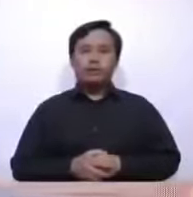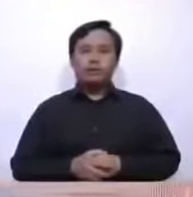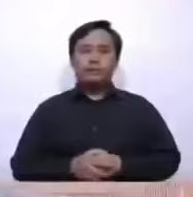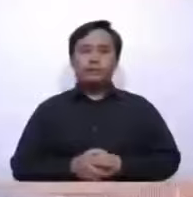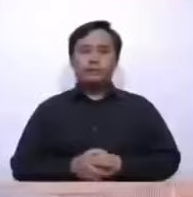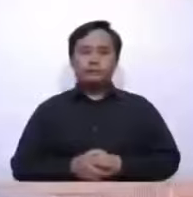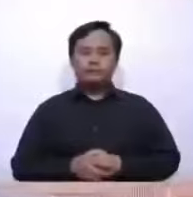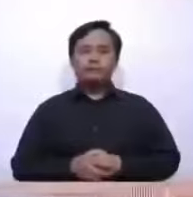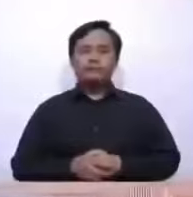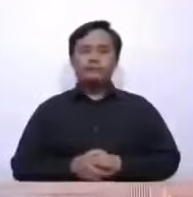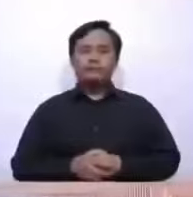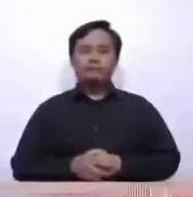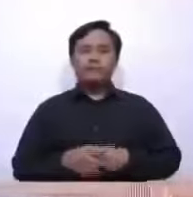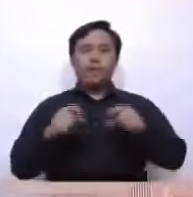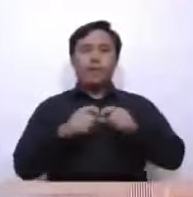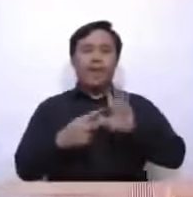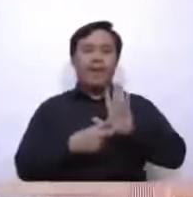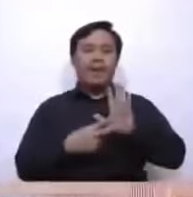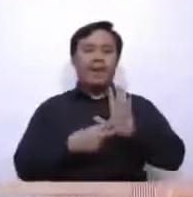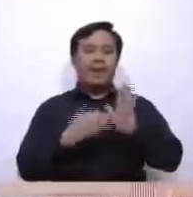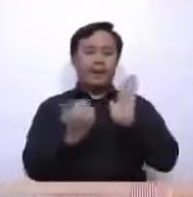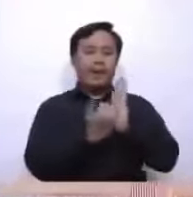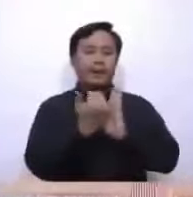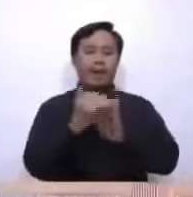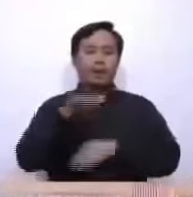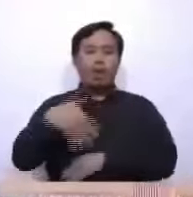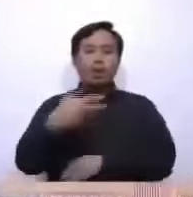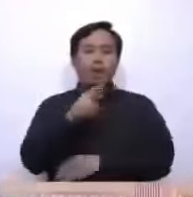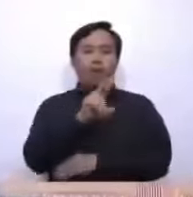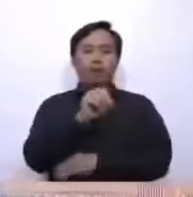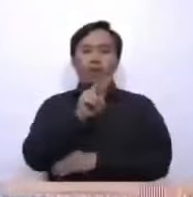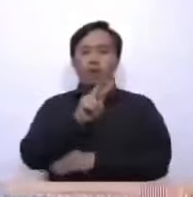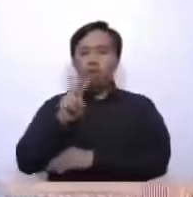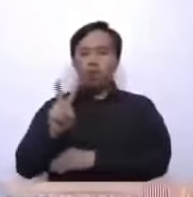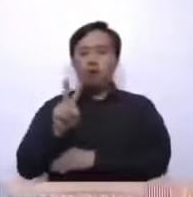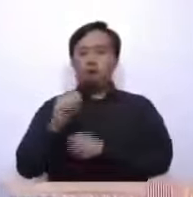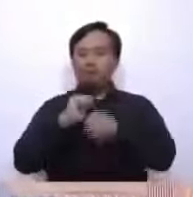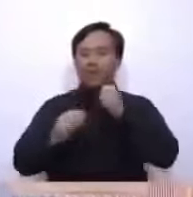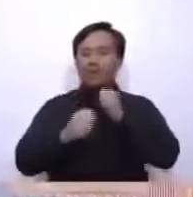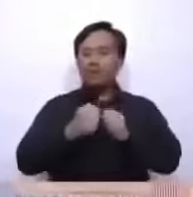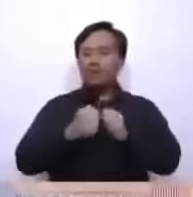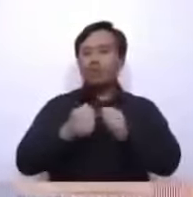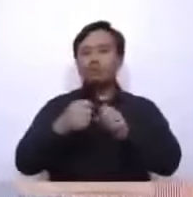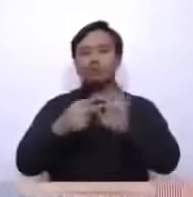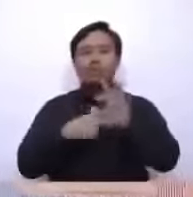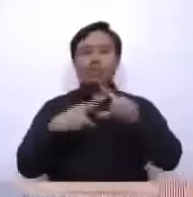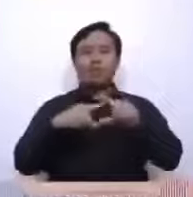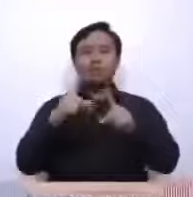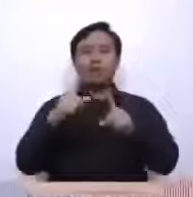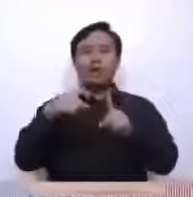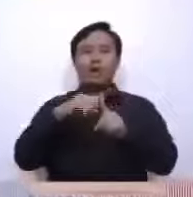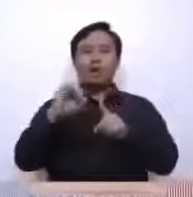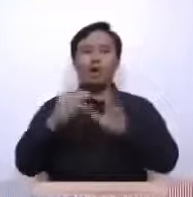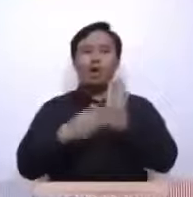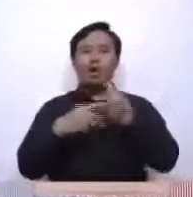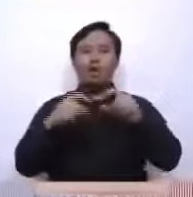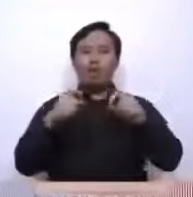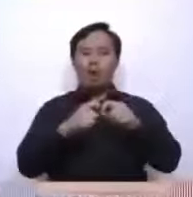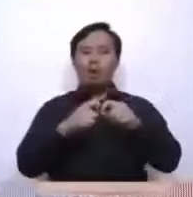Data Badan Narkotika Nasional tahun 2022, kasus tindak pidana narkoba di Jawa Barat berada di urutan keempat